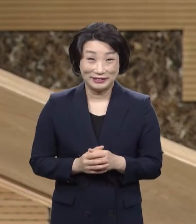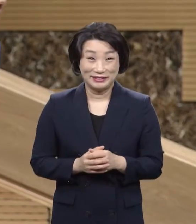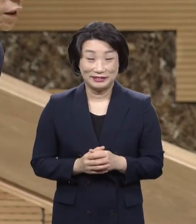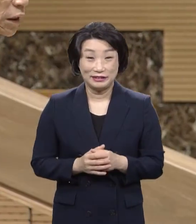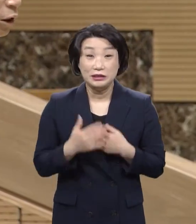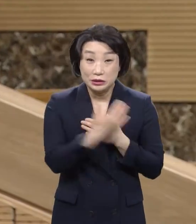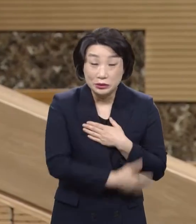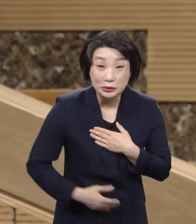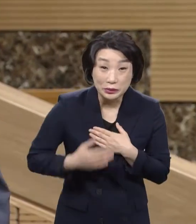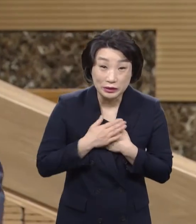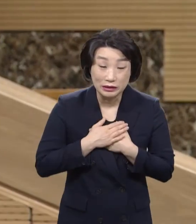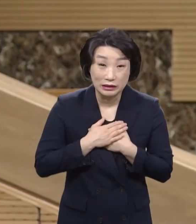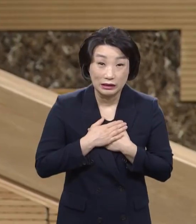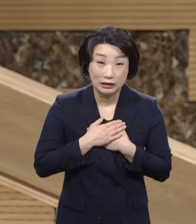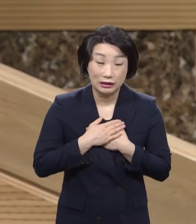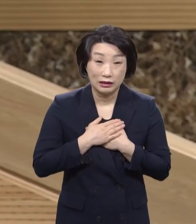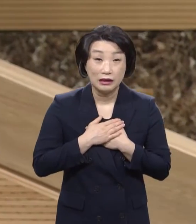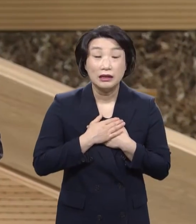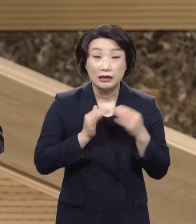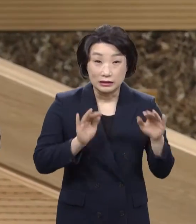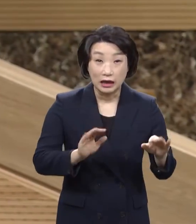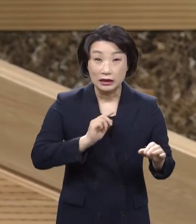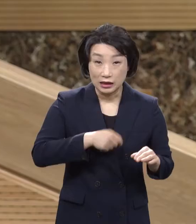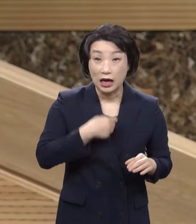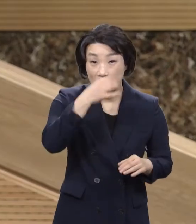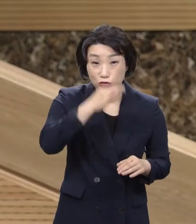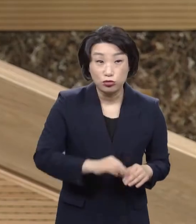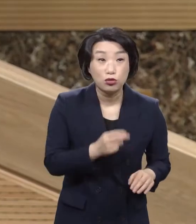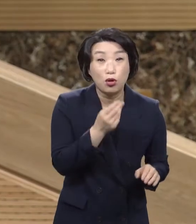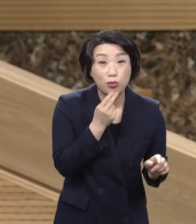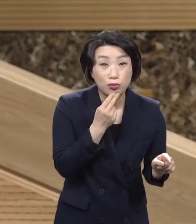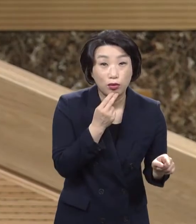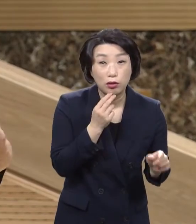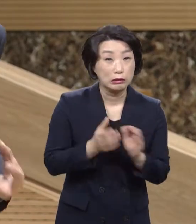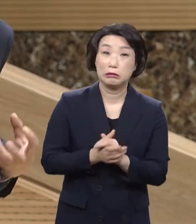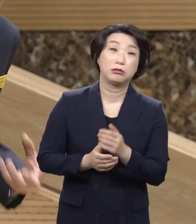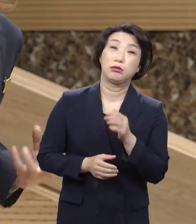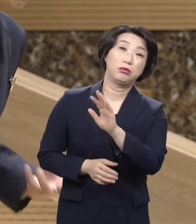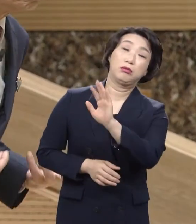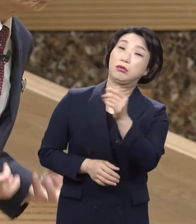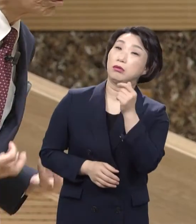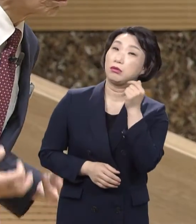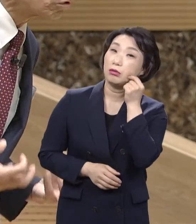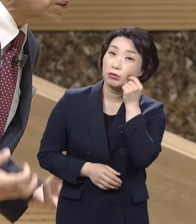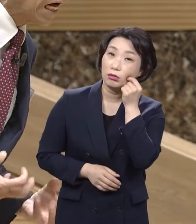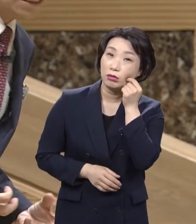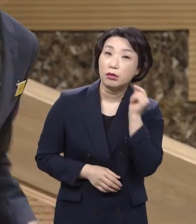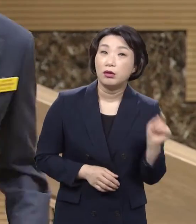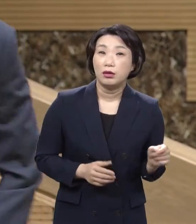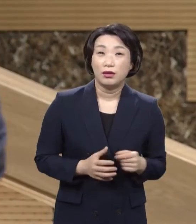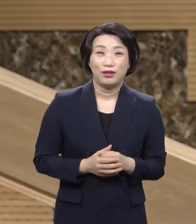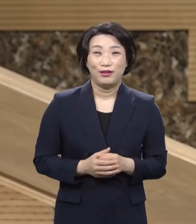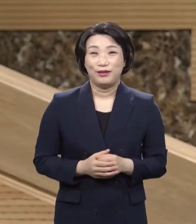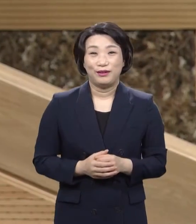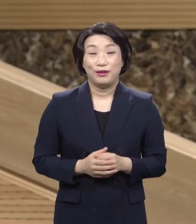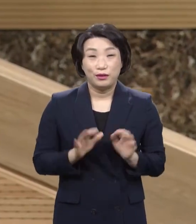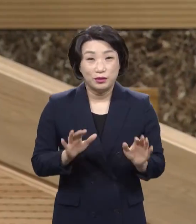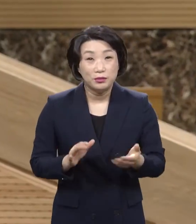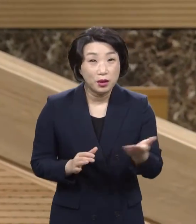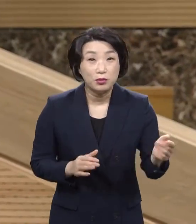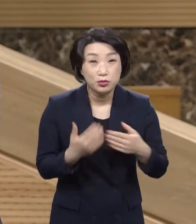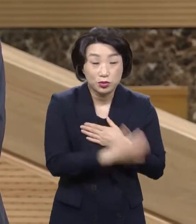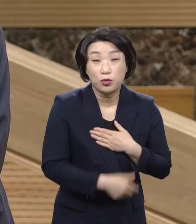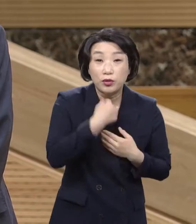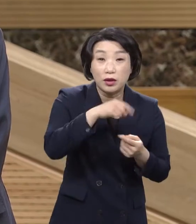그럼 육신이 자기 자신의 유익이 없기 때문에 기도를 못하겠다는 거예요. 못하겠다. 그러면